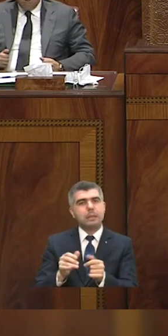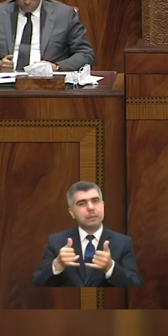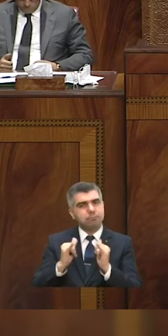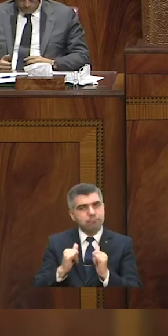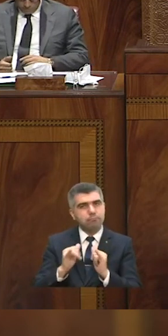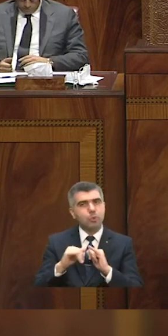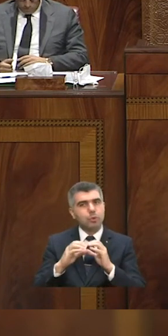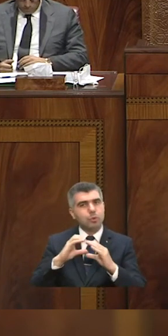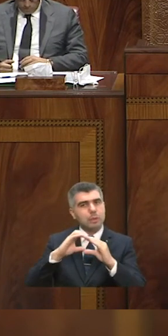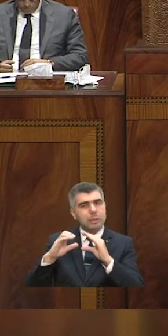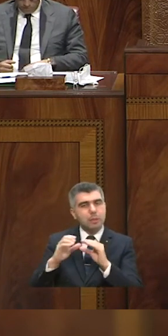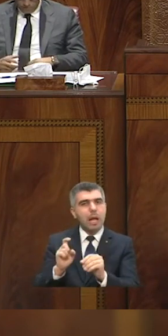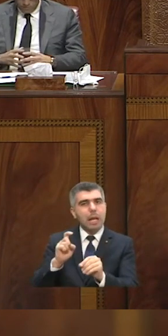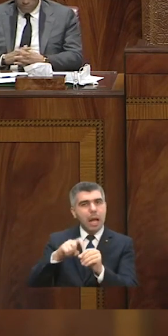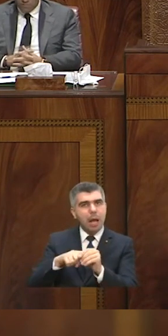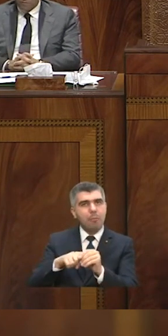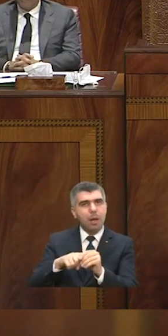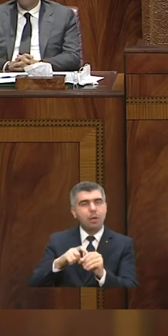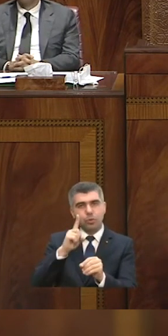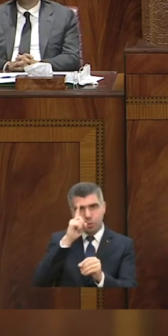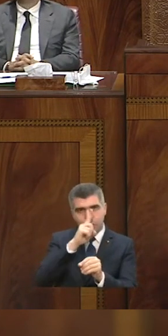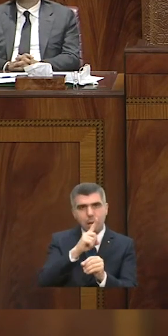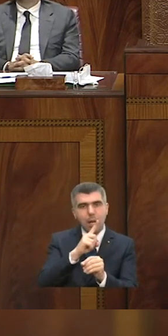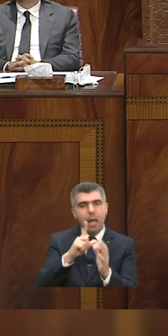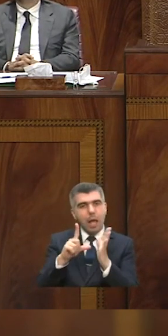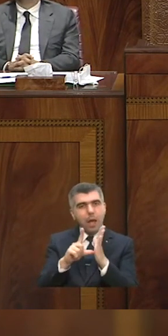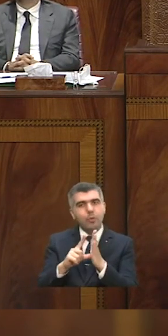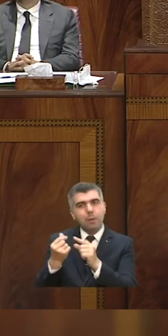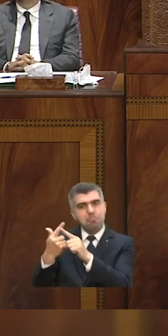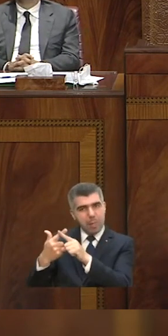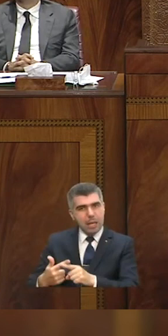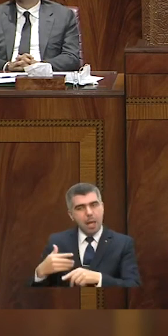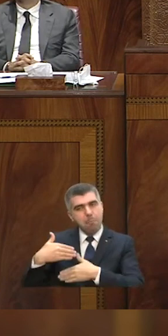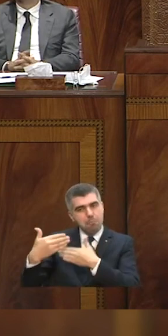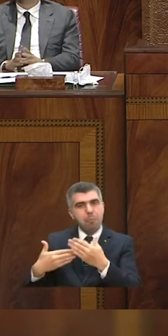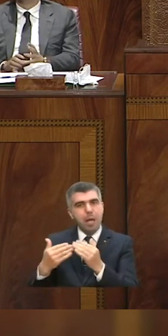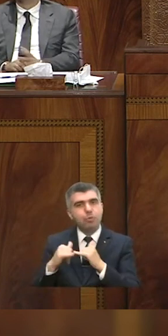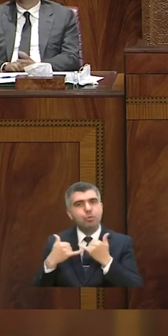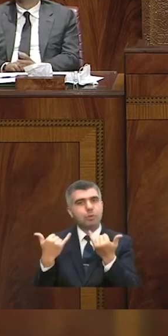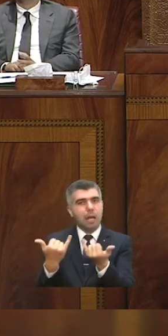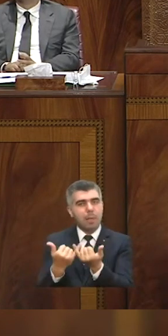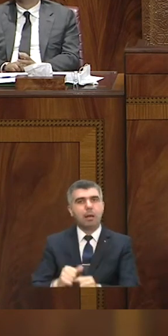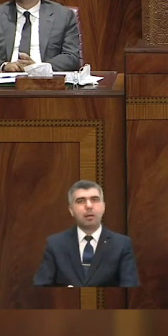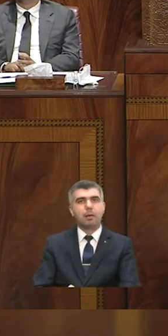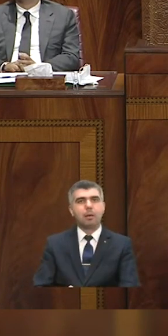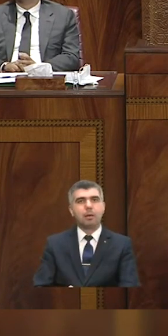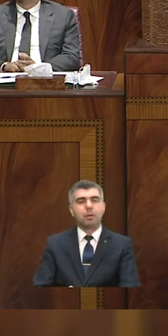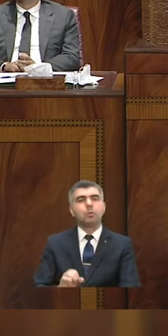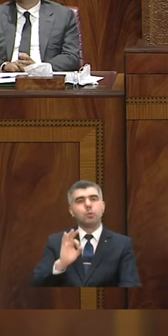هذه السنه ان شاء الله هي غنسالوا لا لو فينونس، نجلسوا معاهم في 2022 وغادي نتفقوا.